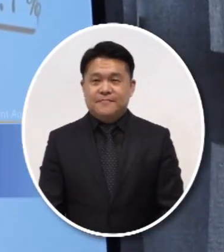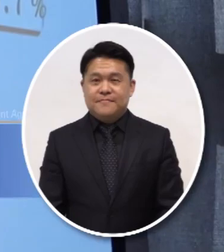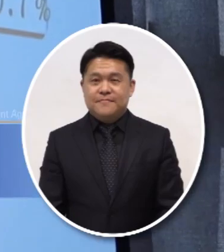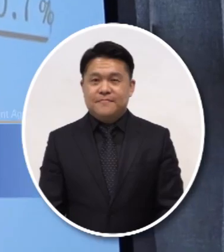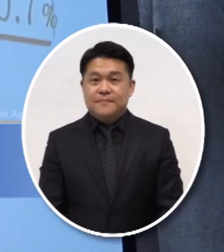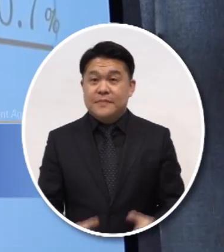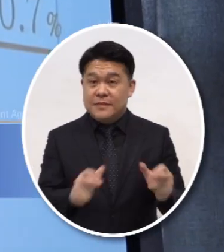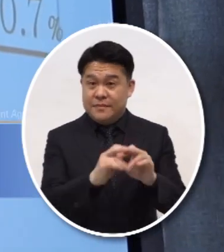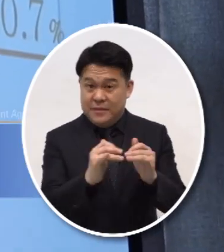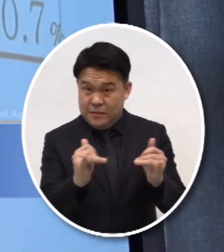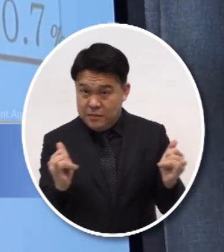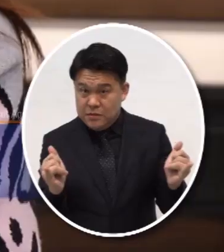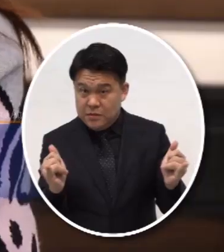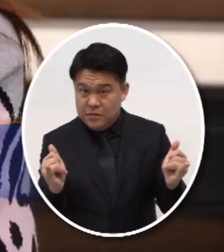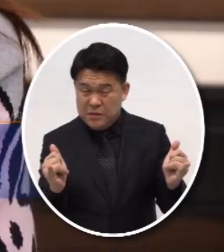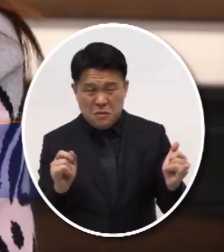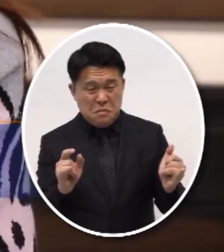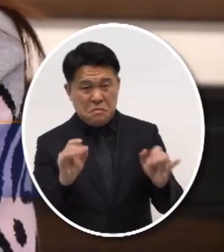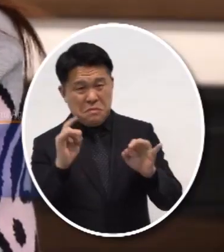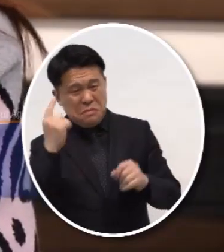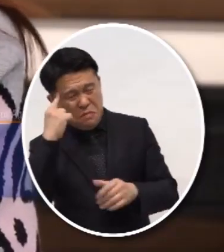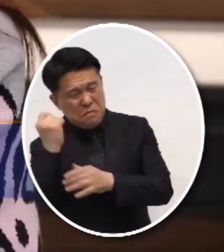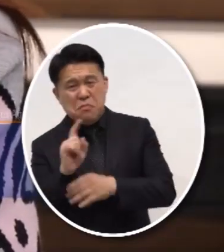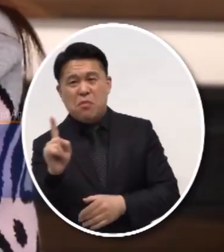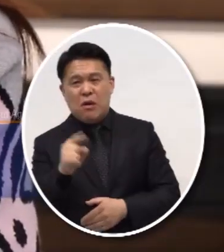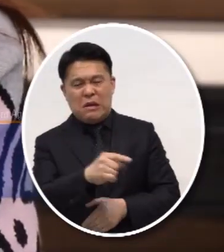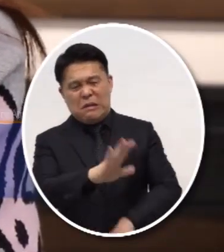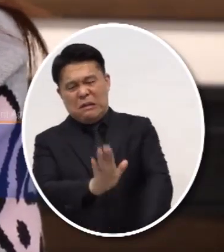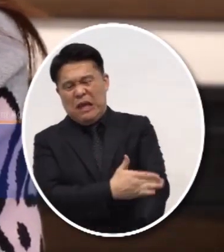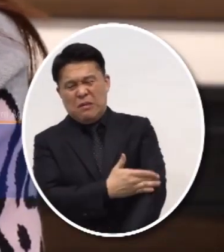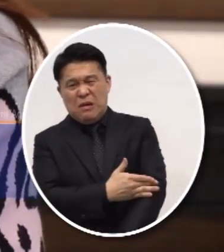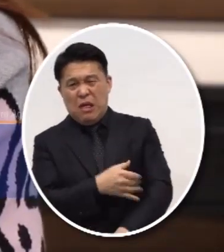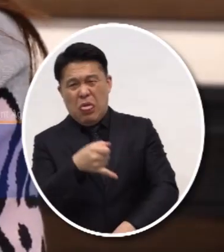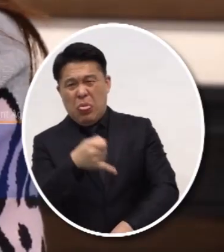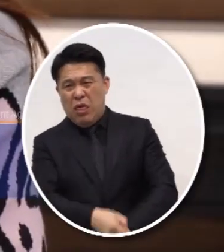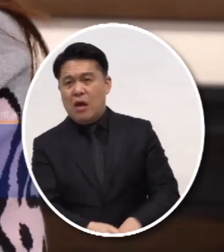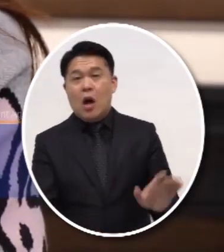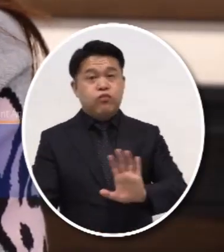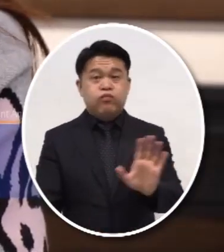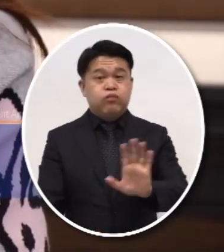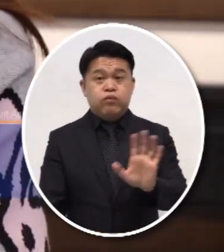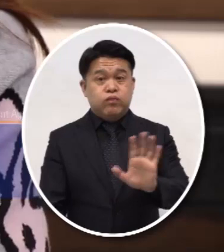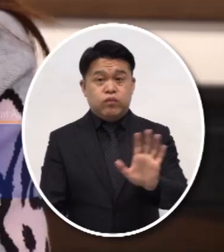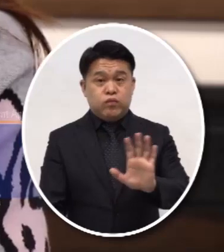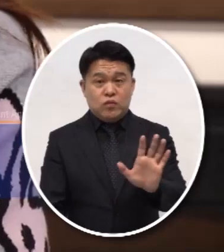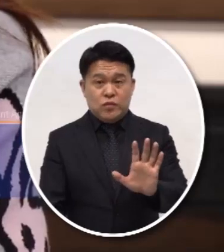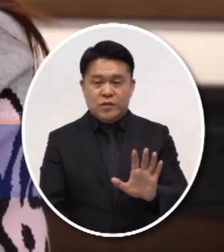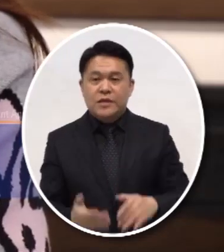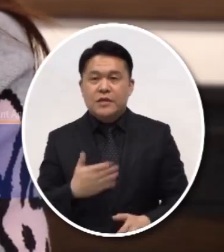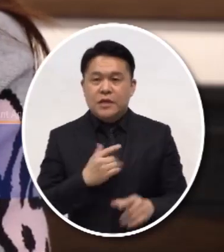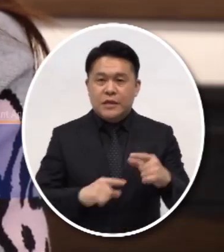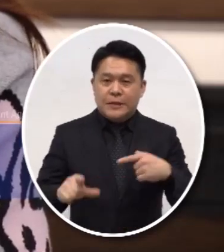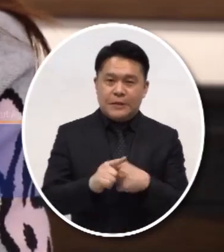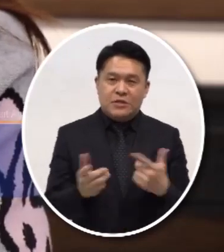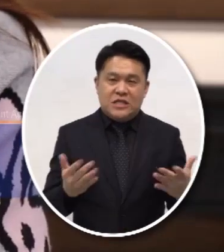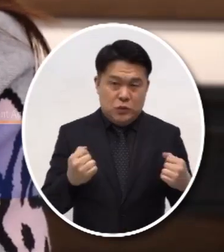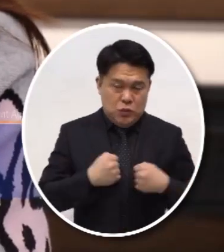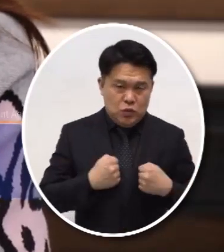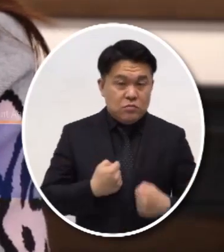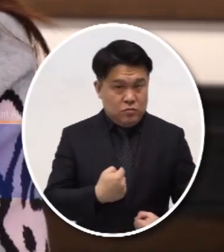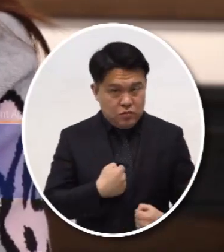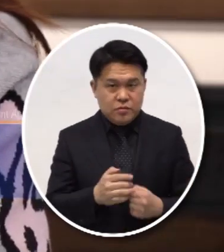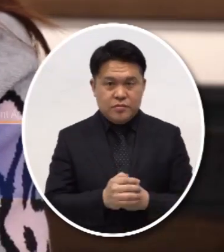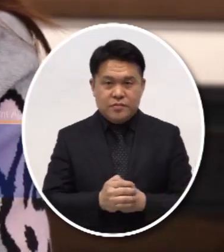여러분들 장애인이라 해서 다들 뭐 못하는 사람들은 아니고 그래서 제가 더 열심히 하게 되고